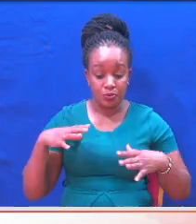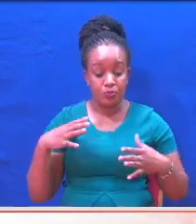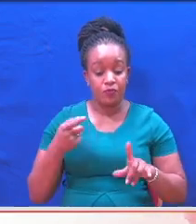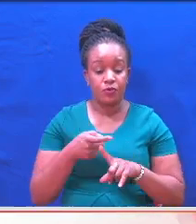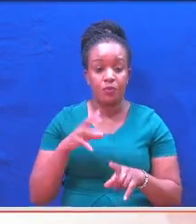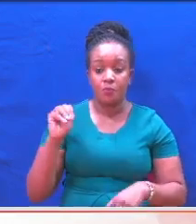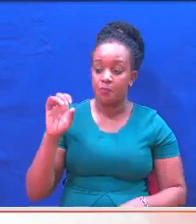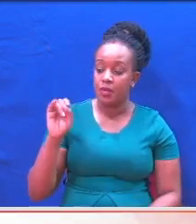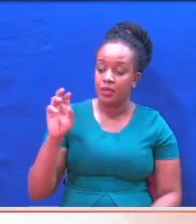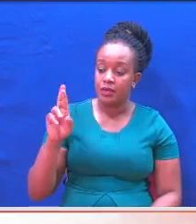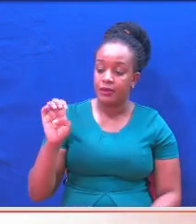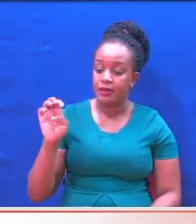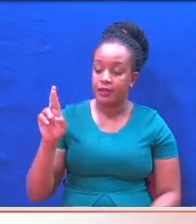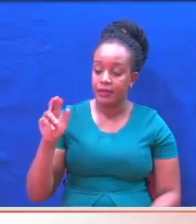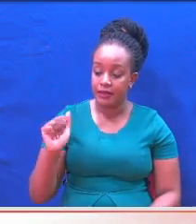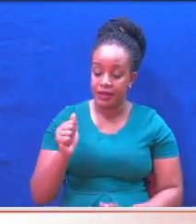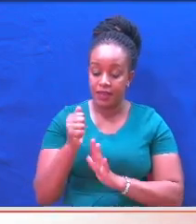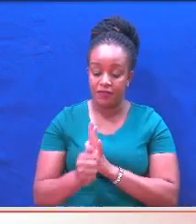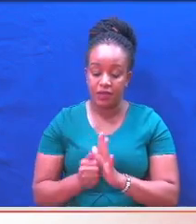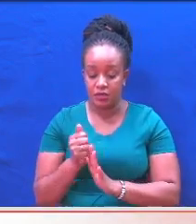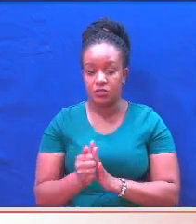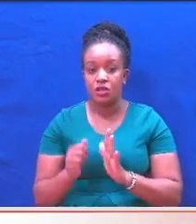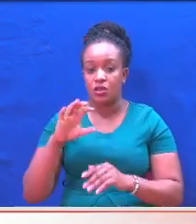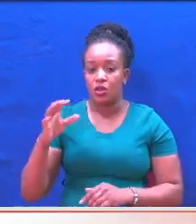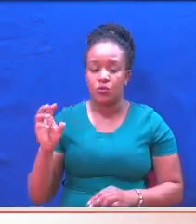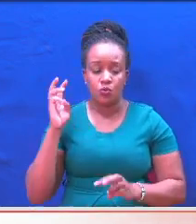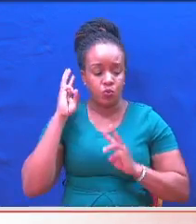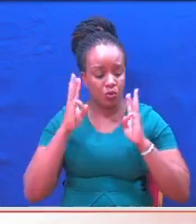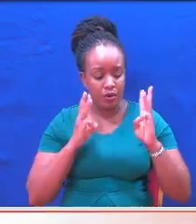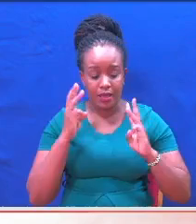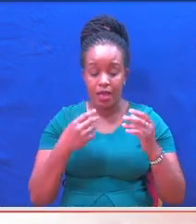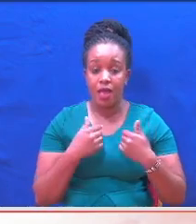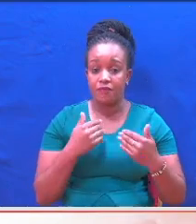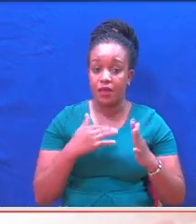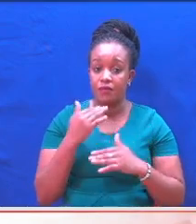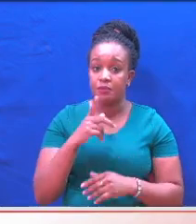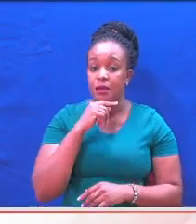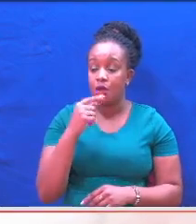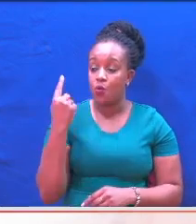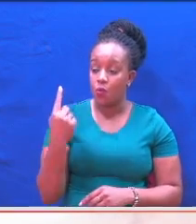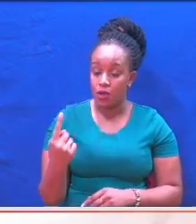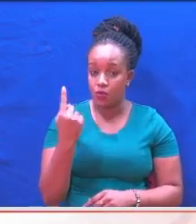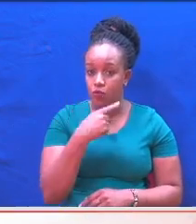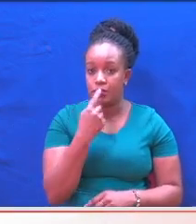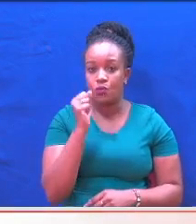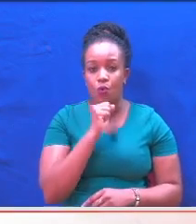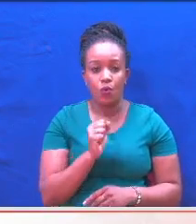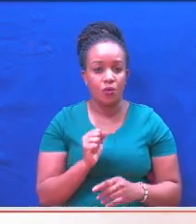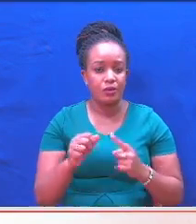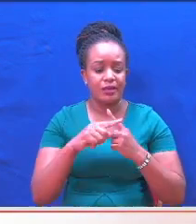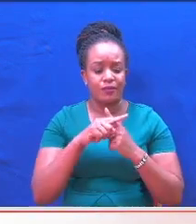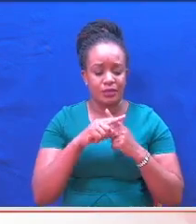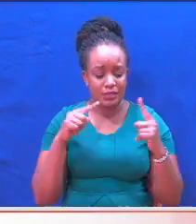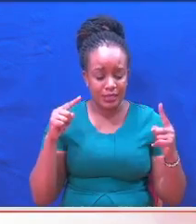Rera Naivasha kaunti ya Nakuru wanaishi kwa hofu baada ya mwanamume mmoja mwenye umri wa makamo kuuawa huku mwili